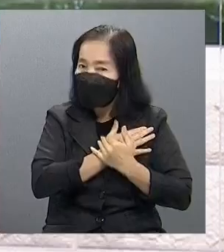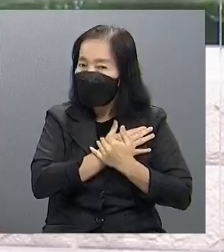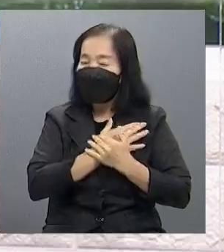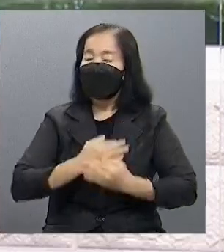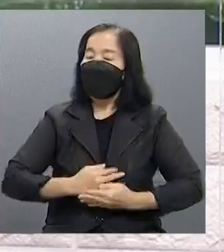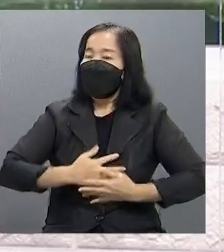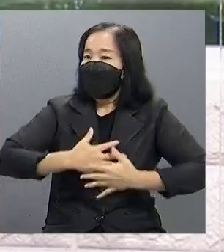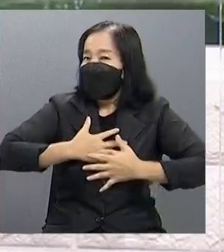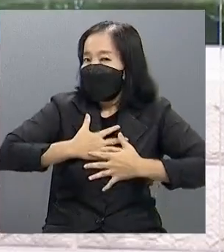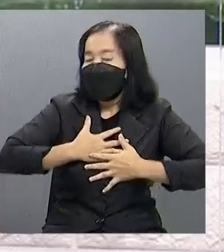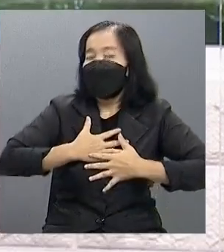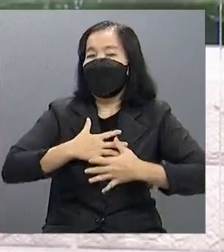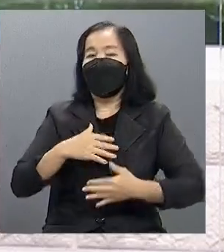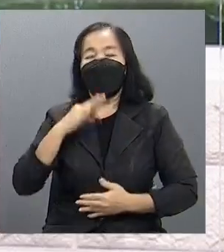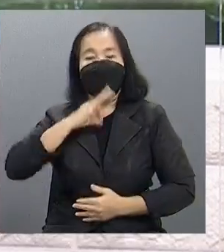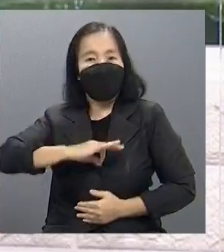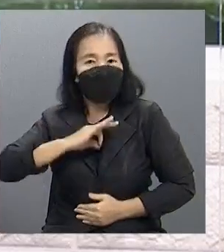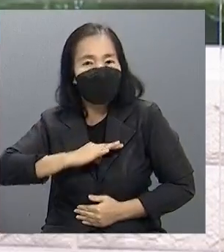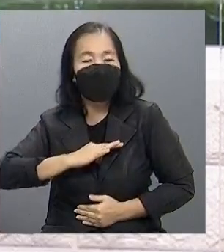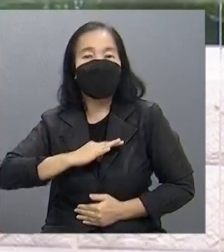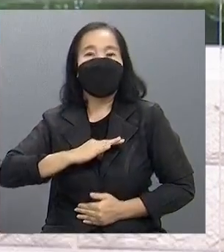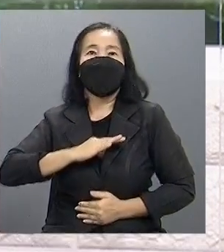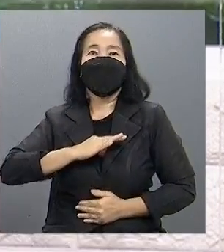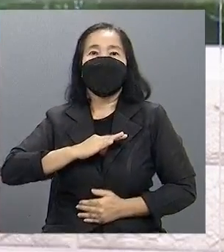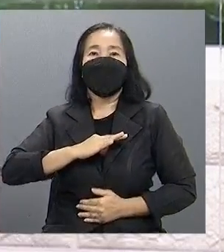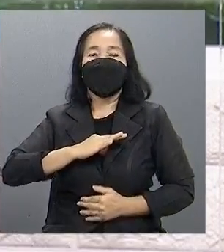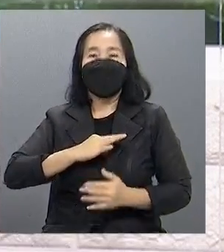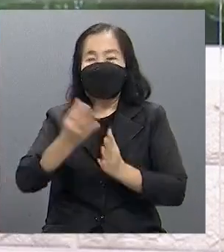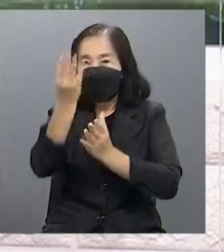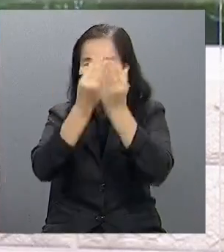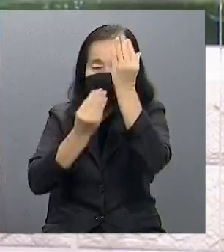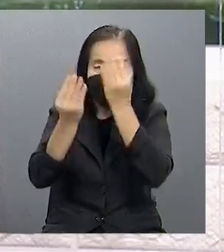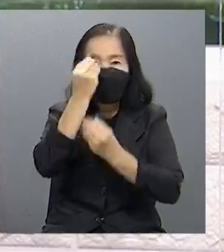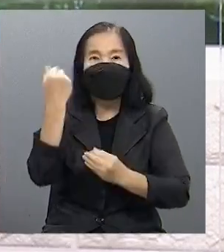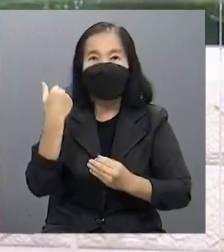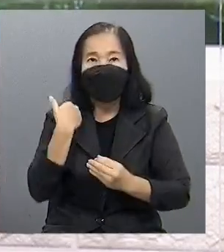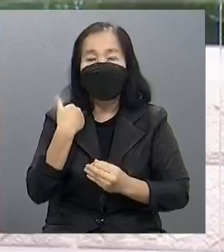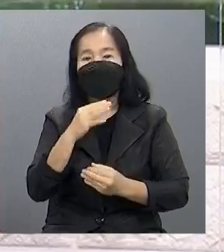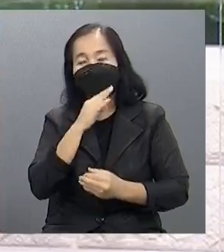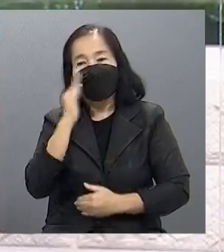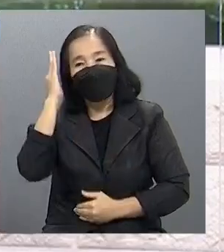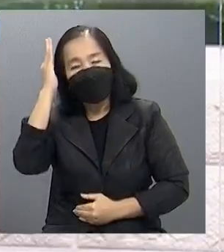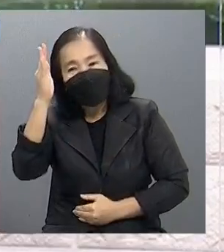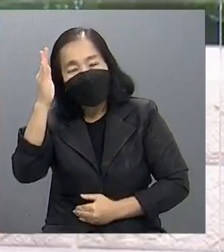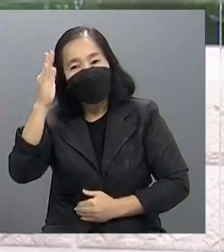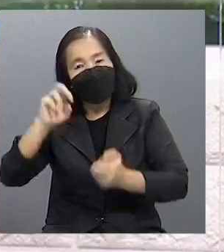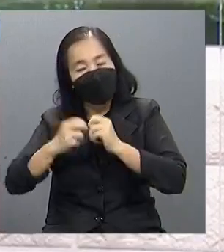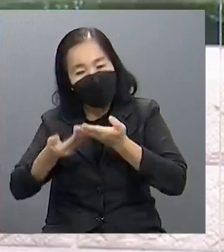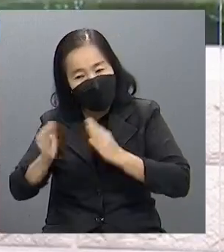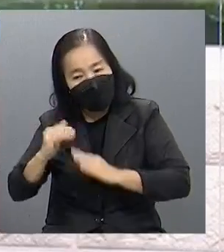สึกที่เราได้เรียนรู้ไปกับตัวละครด้วยว่าโอ้ถ้าเกิดแบบนี้เราจะรับมือยังไงเพราะฉะนั้นสิ่งต่างๆเหล่